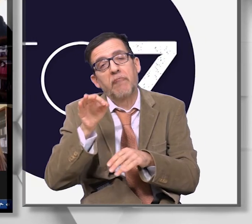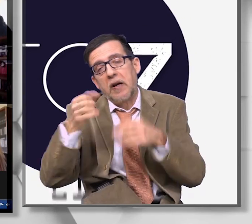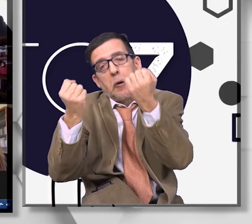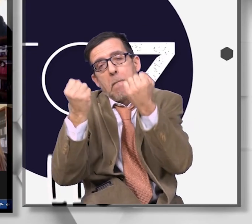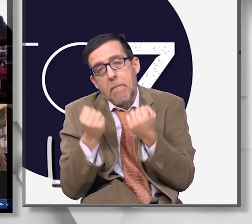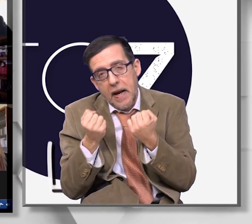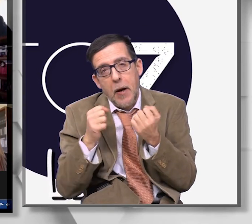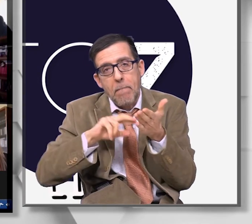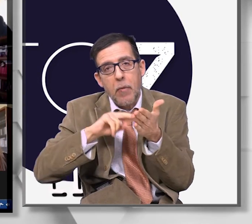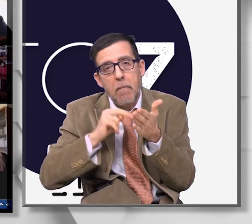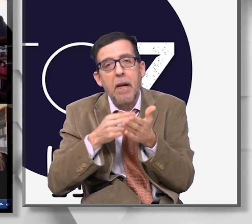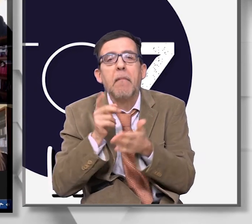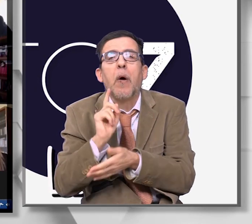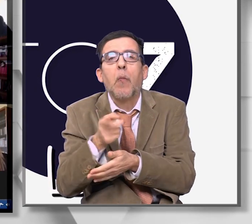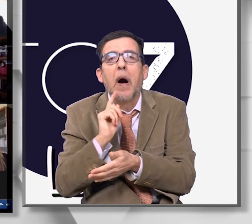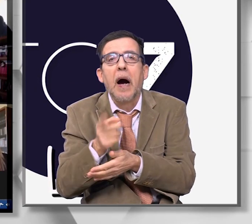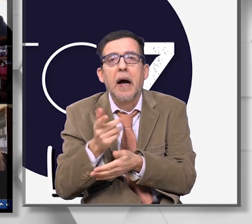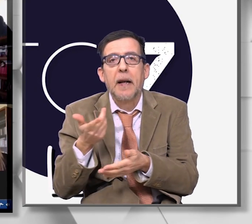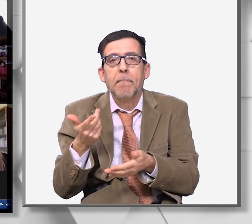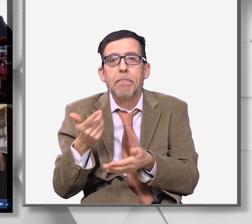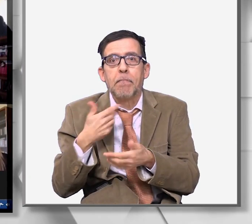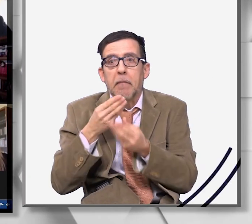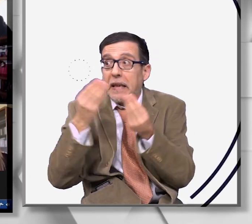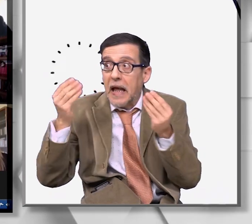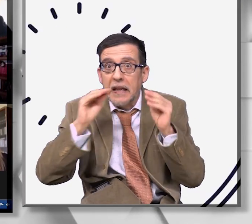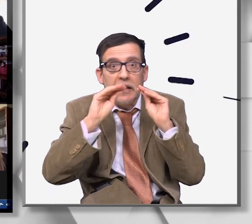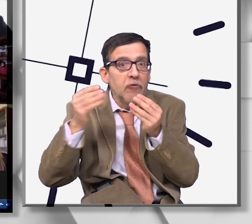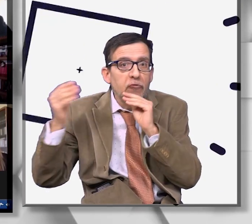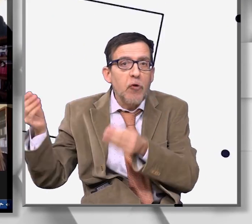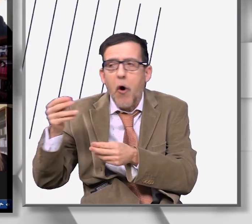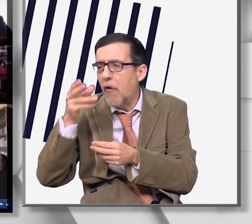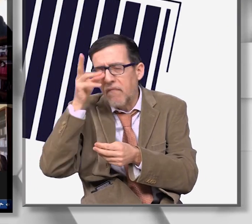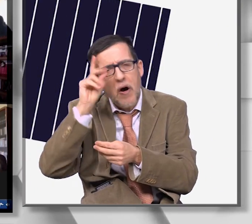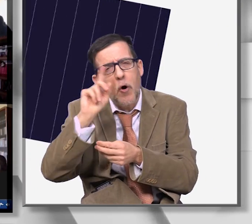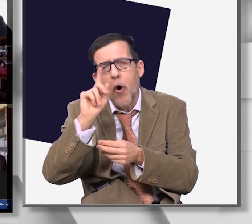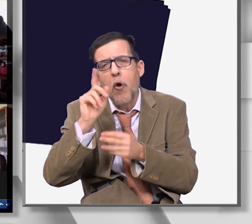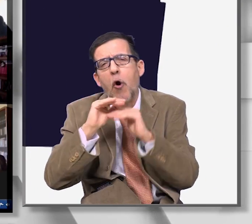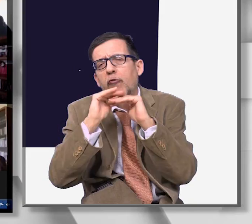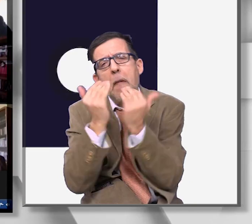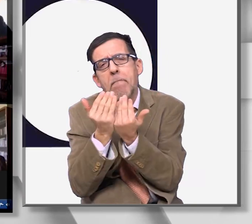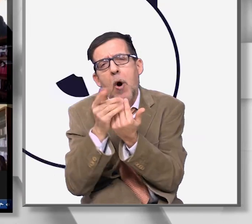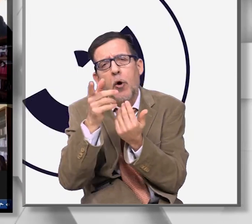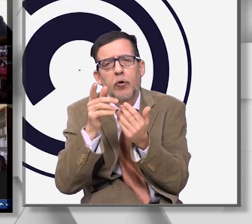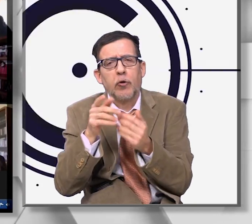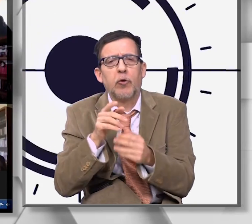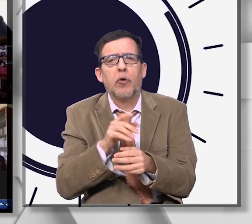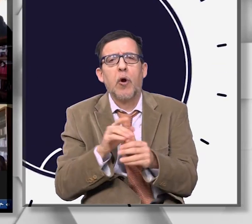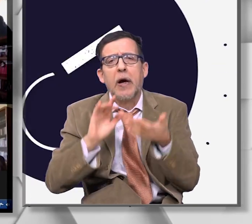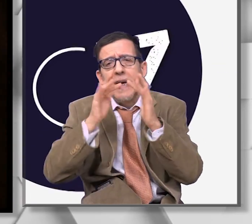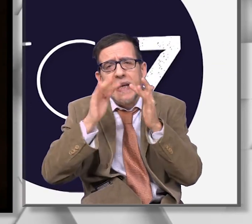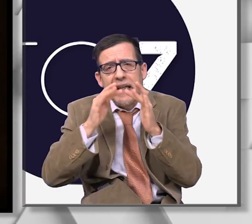li hanno identificati innanzitutto la maggior parte dei ragazzi non conosce effettivamente il mondo di internet cioè ma non sa